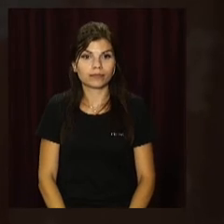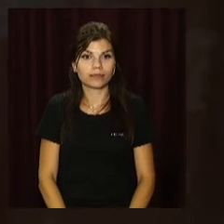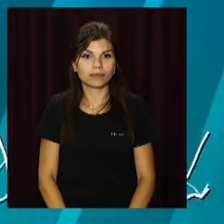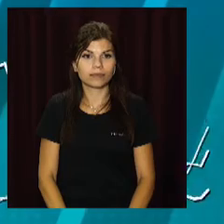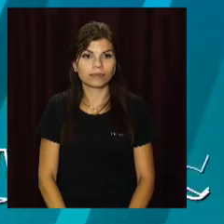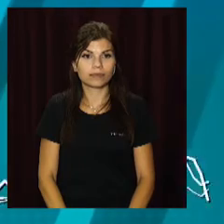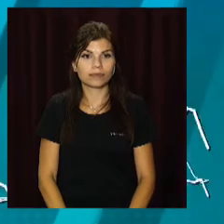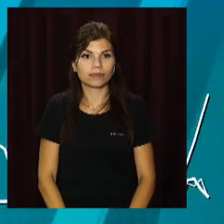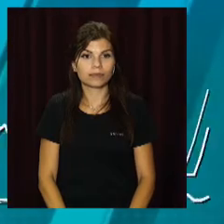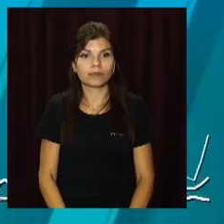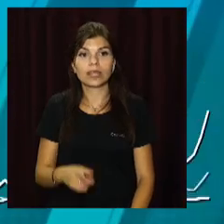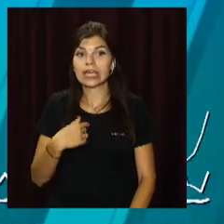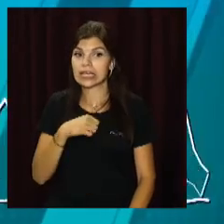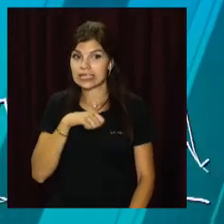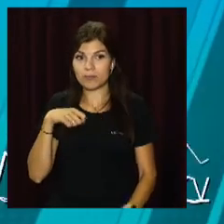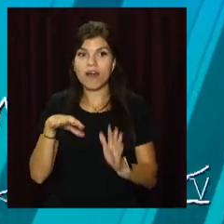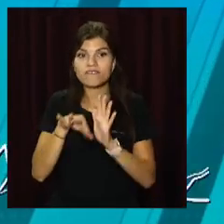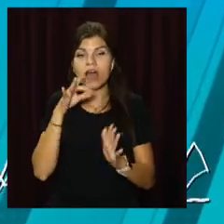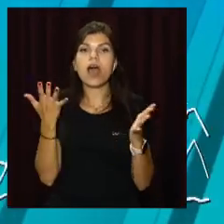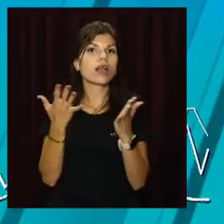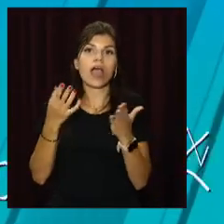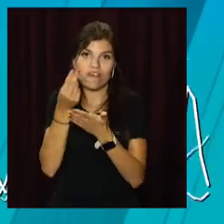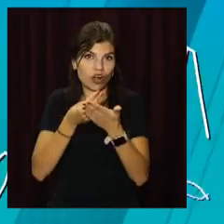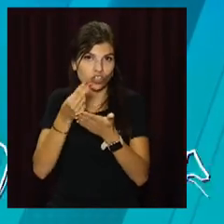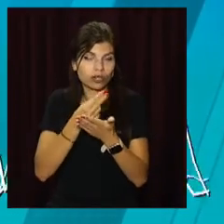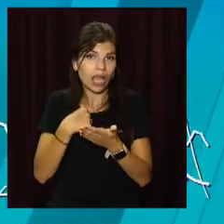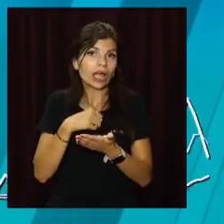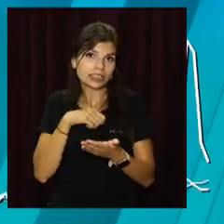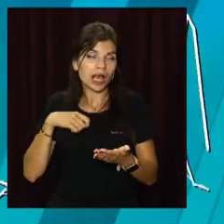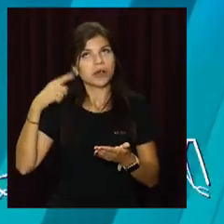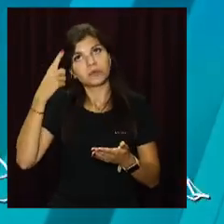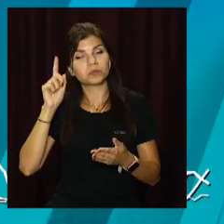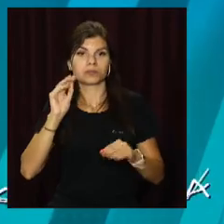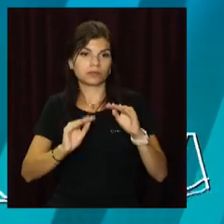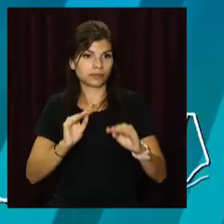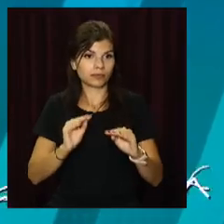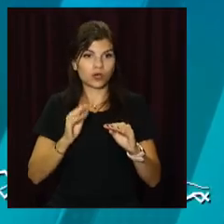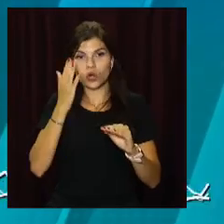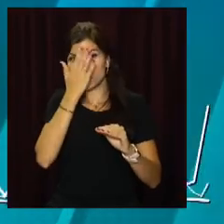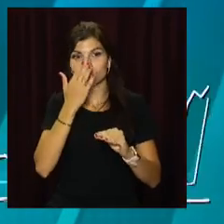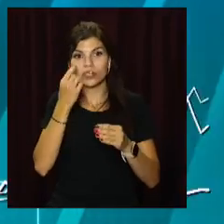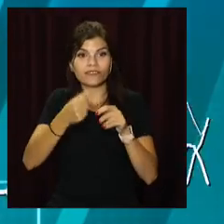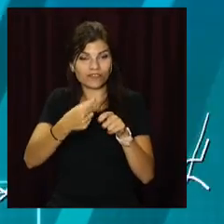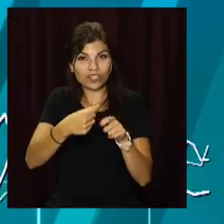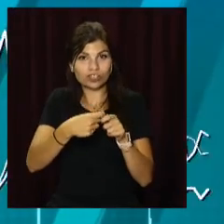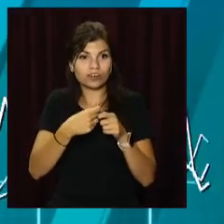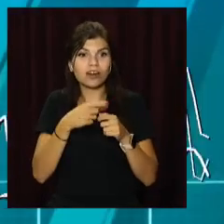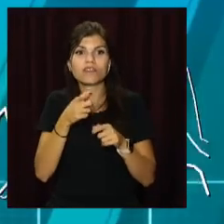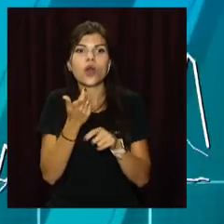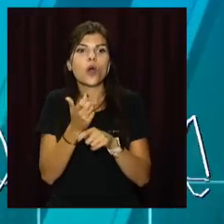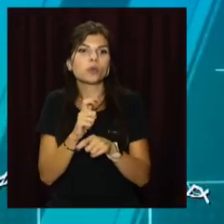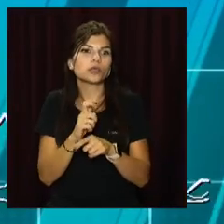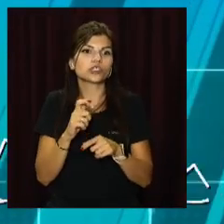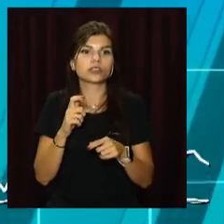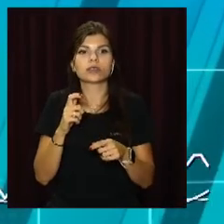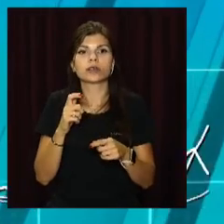серпня. Я сама вибирала, який малюнок мені вишивати. Сама составляла малюнок. Рушникові шви, вони більш